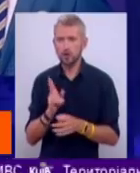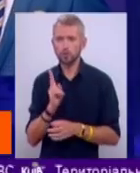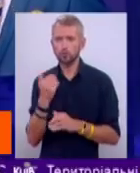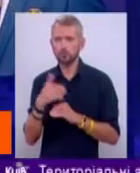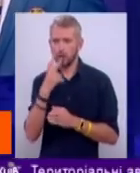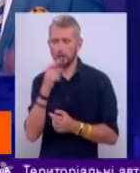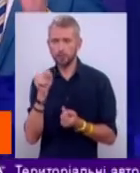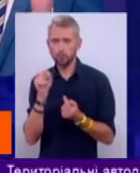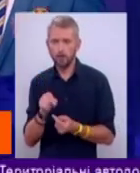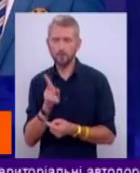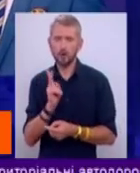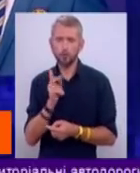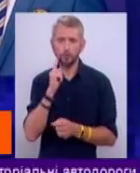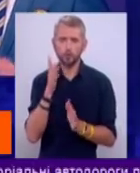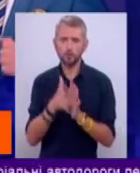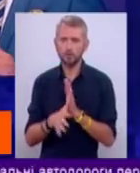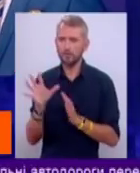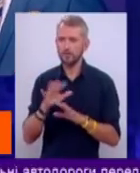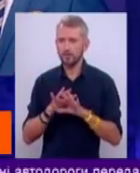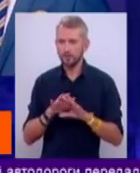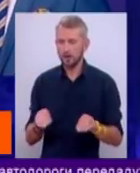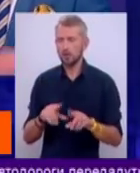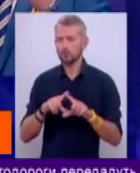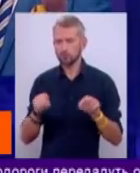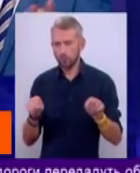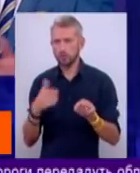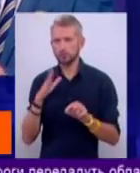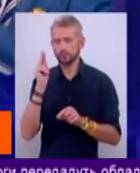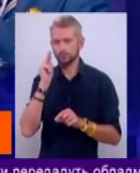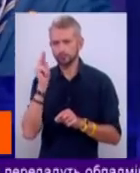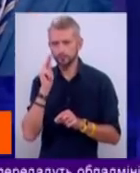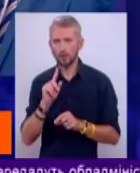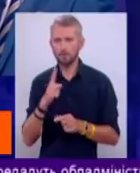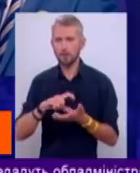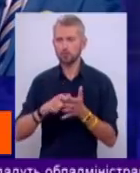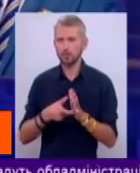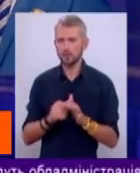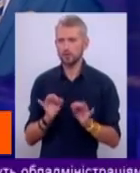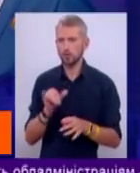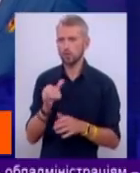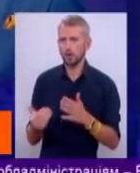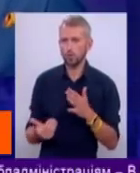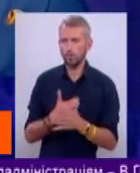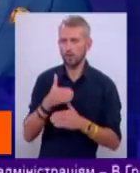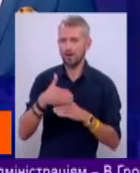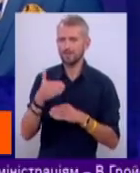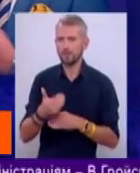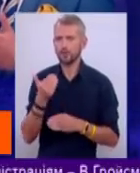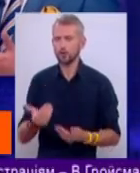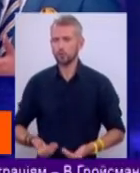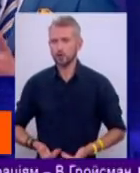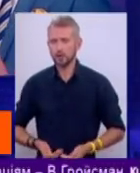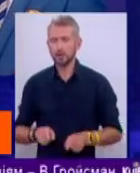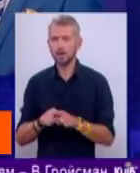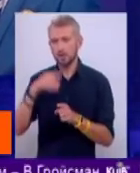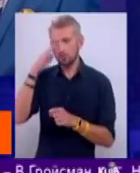вже адаптувався, хтось зрозумів, все, школа, вчимося. Першачки, це, звичайно, у них новий етап в їхньому житті, так само